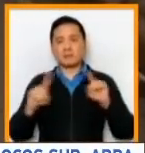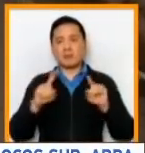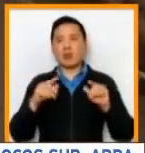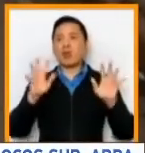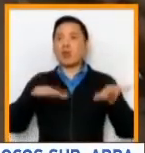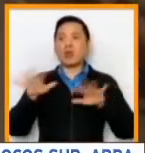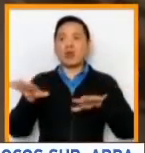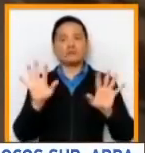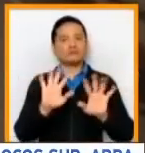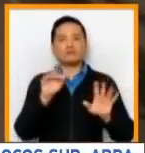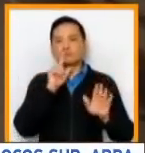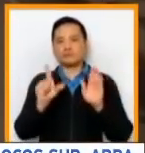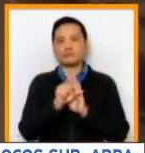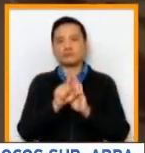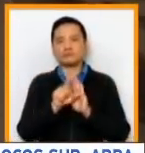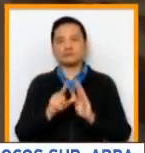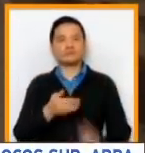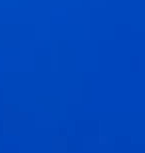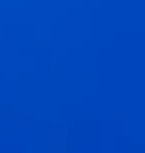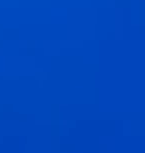buong puso para sa Pilipino.